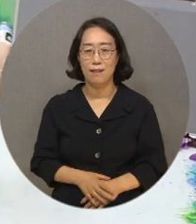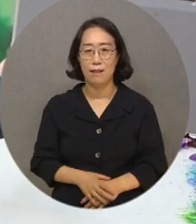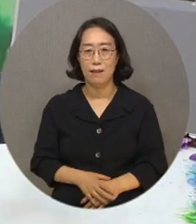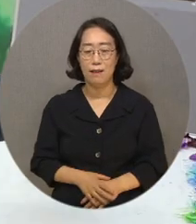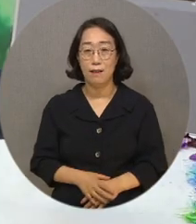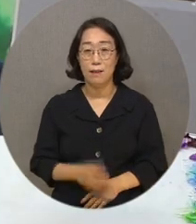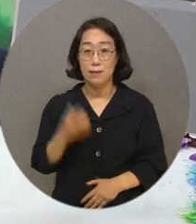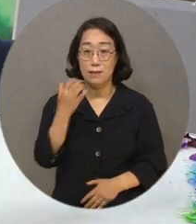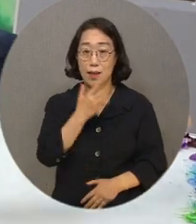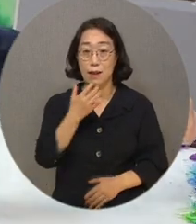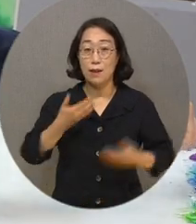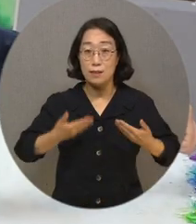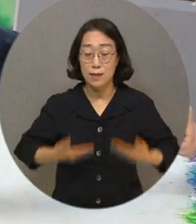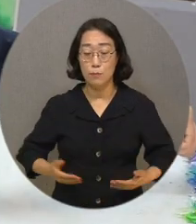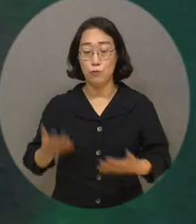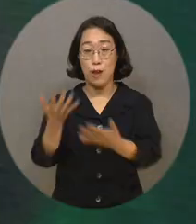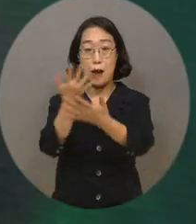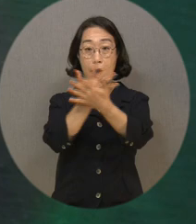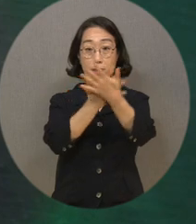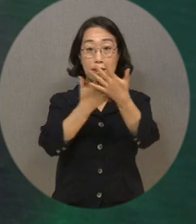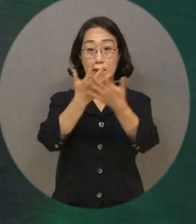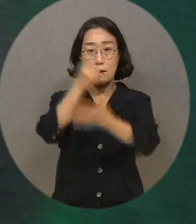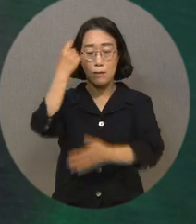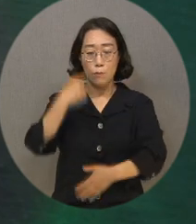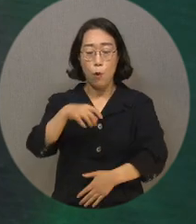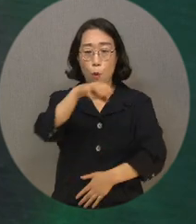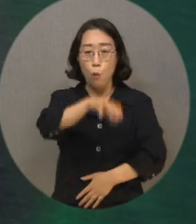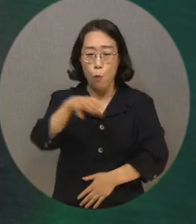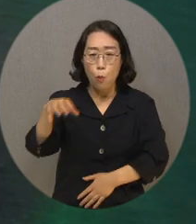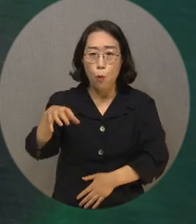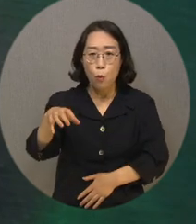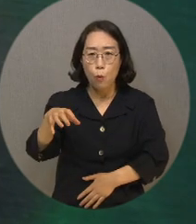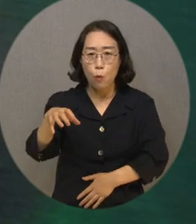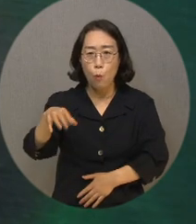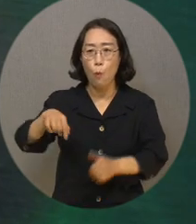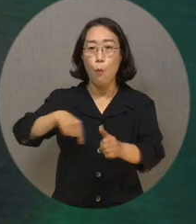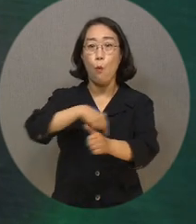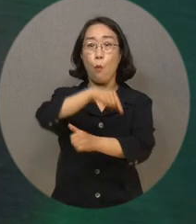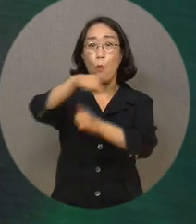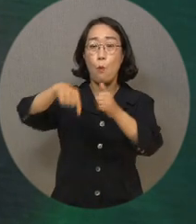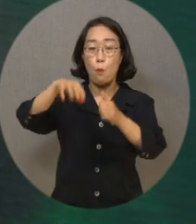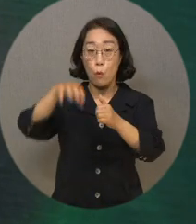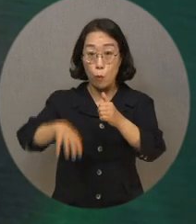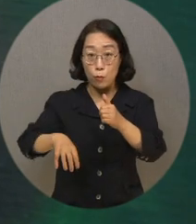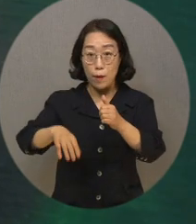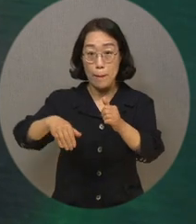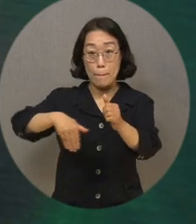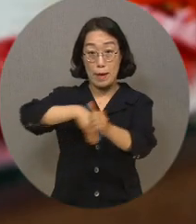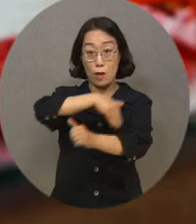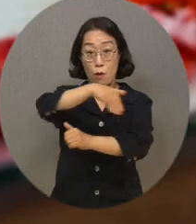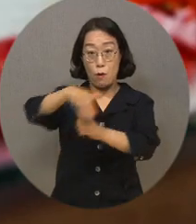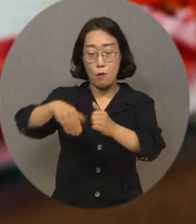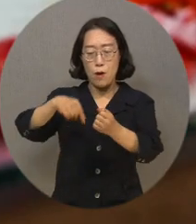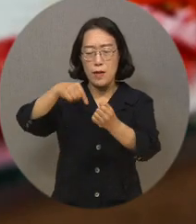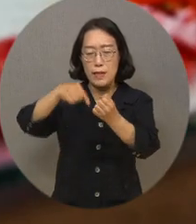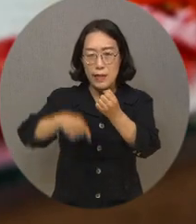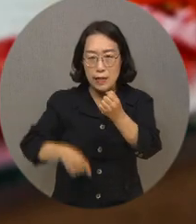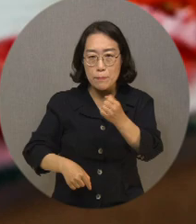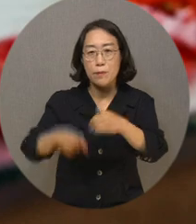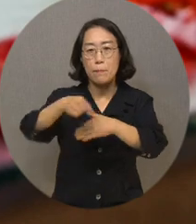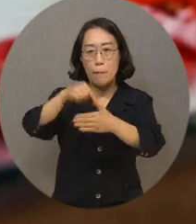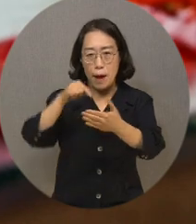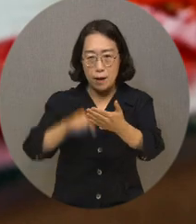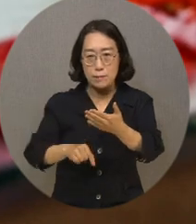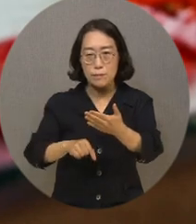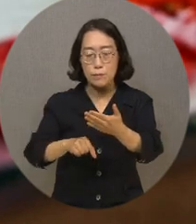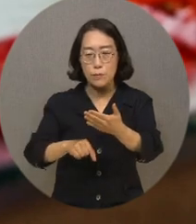모노톤의 색으로 안개처럼 나타내 어디인지 알 수 없는 배경 표현은 여인의 깊은 내면을